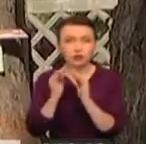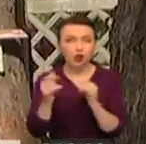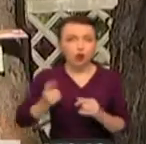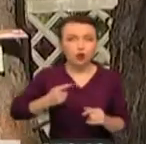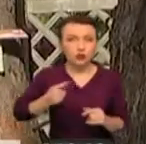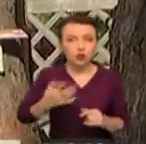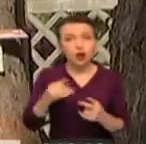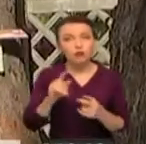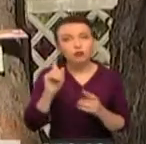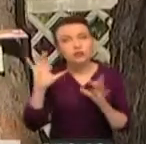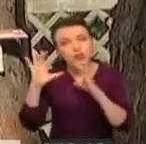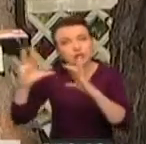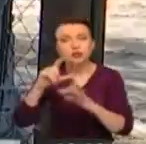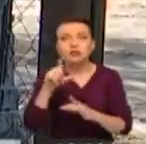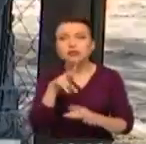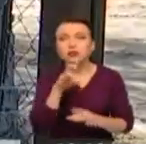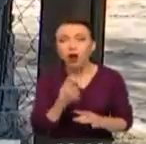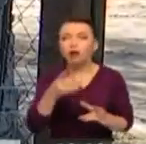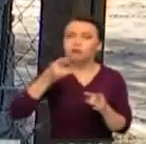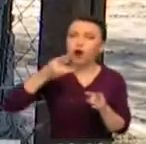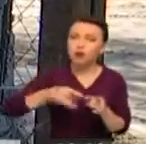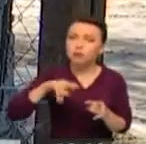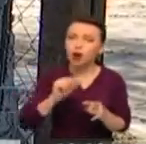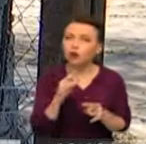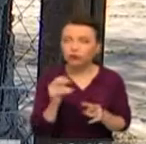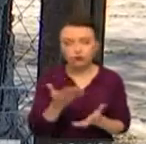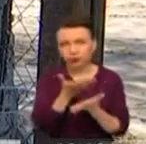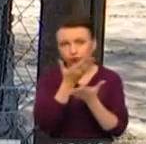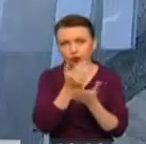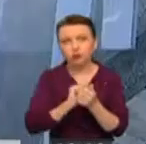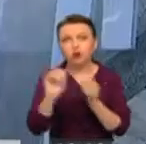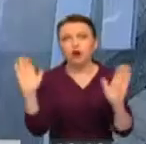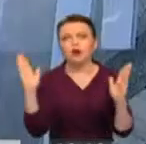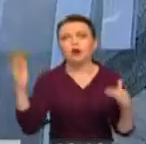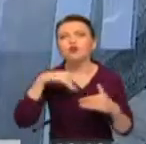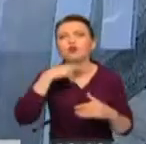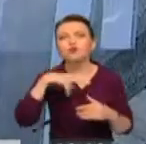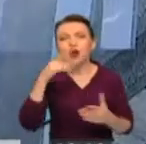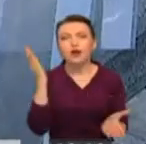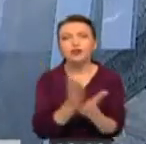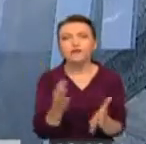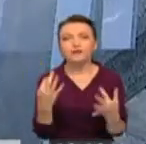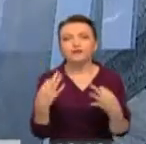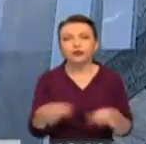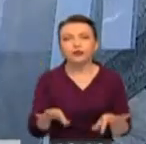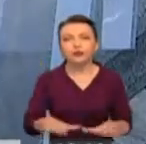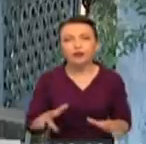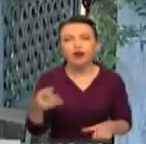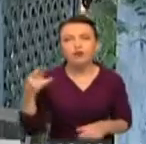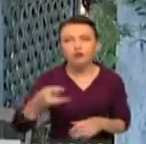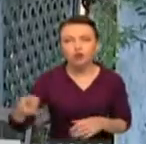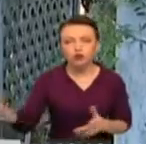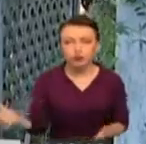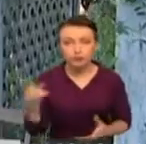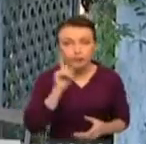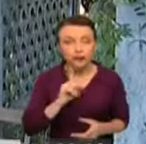Але от розпізнавальних знаків парковки не видно. Лише аркуш паперу з написом «Увага!» Є вільні місця на автостоянці.